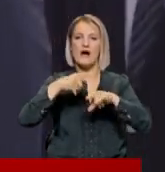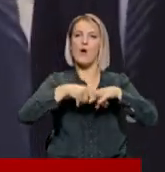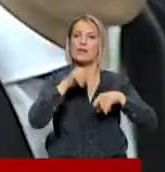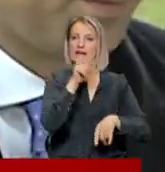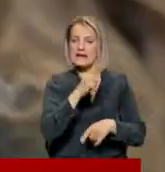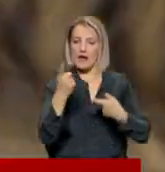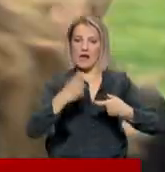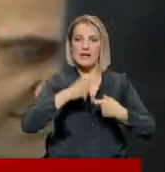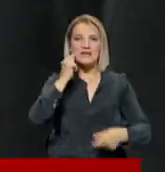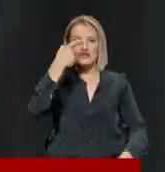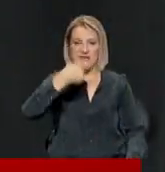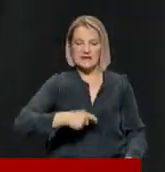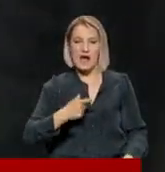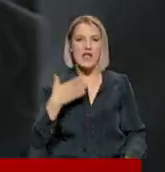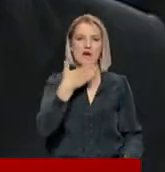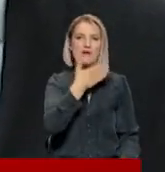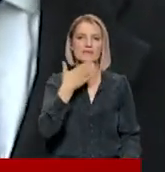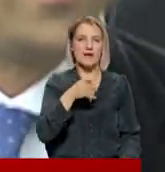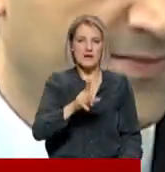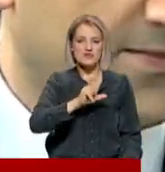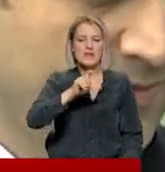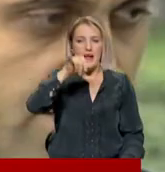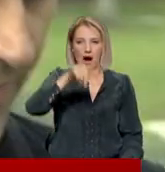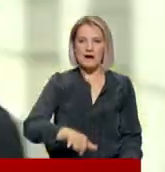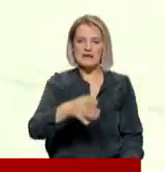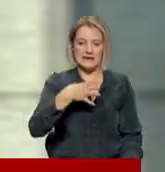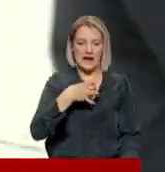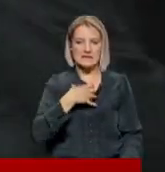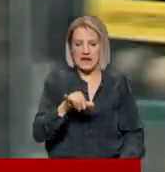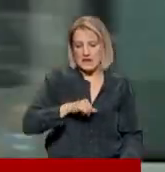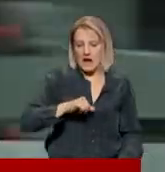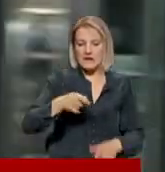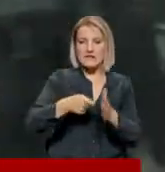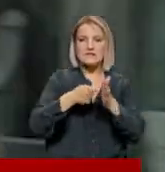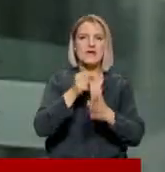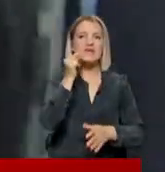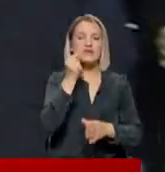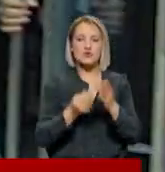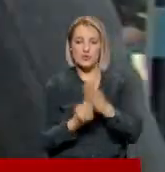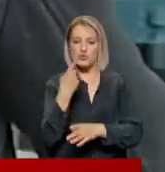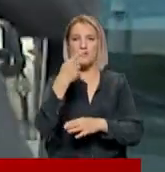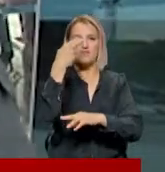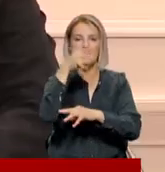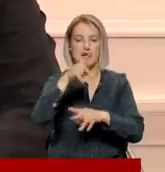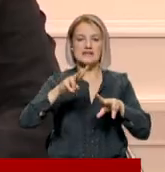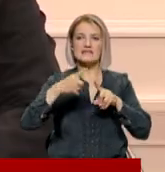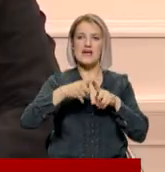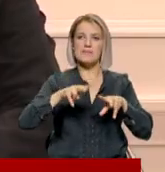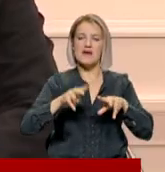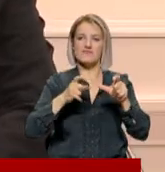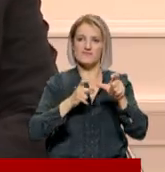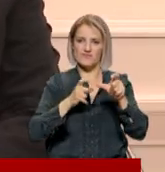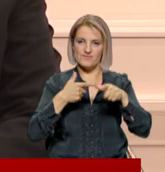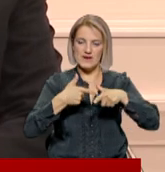belirlediği ve kişisel çıkar elde ettiği iddiasının yanında celikli hakkında kendisine yakın isimlerin Giresun'da kurduğu bir şirketin temsili